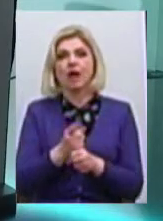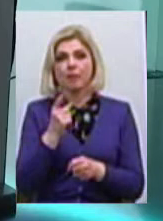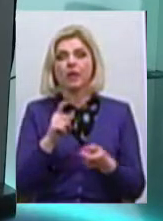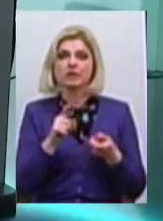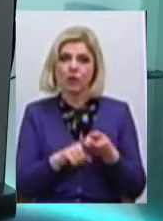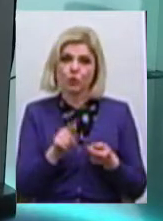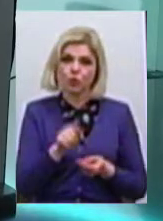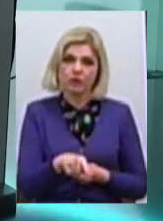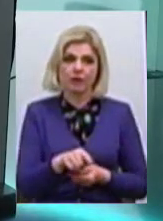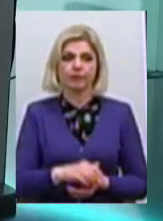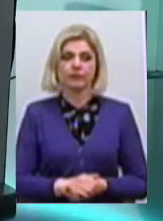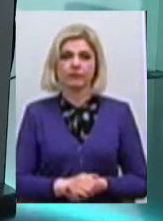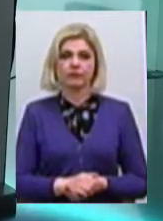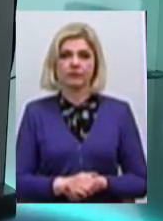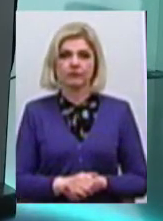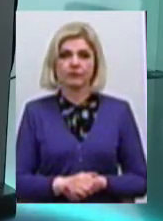як